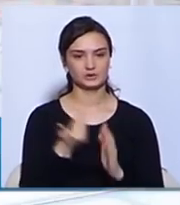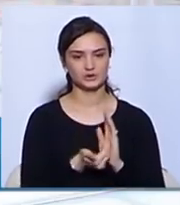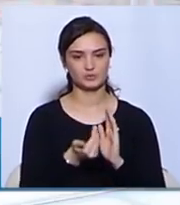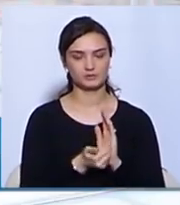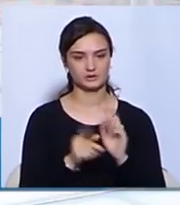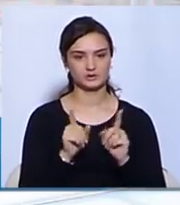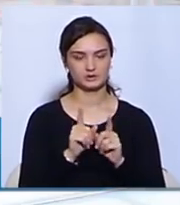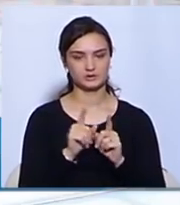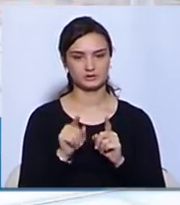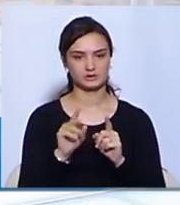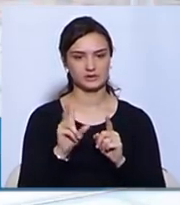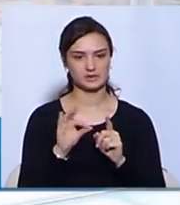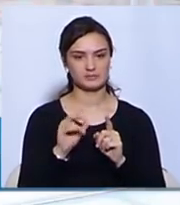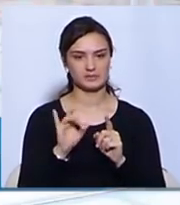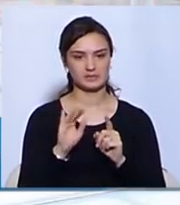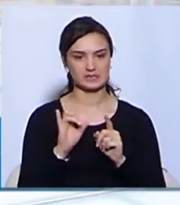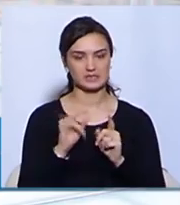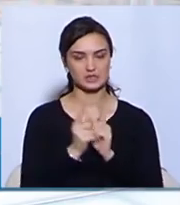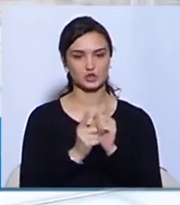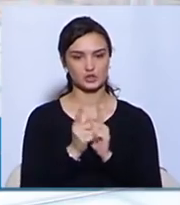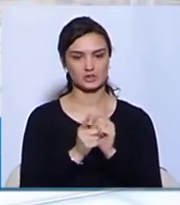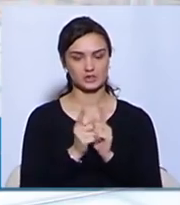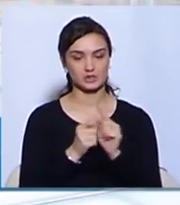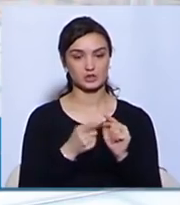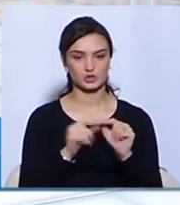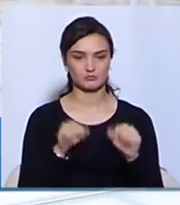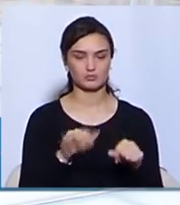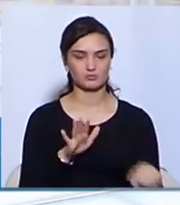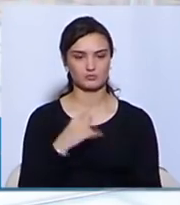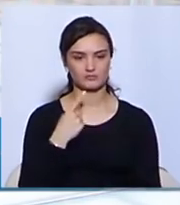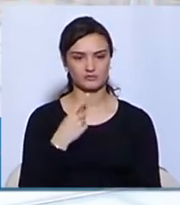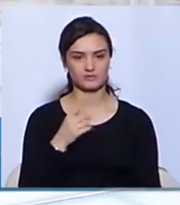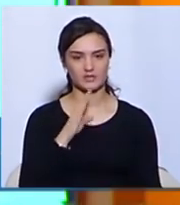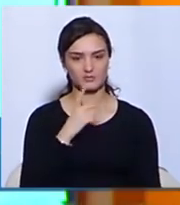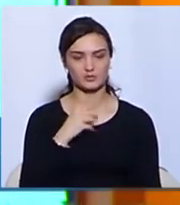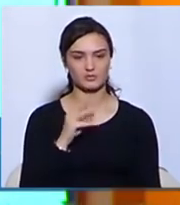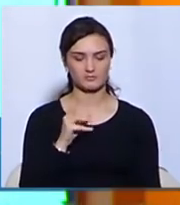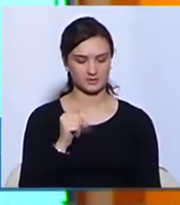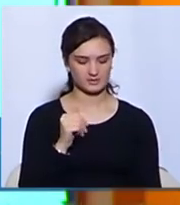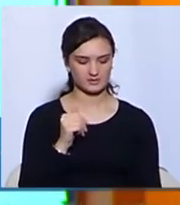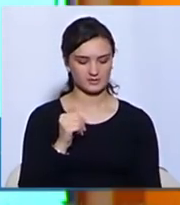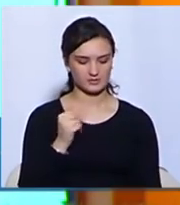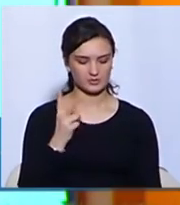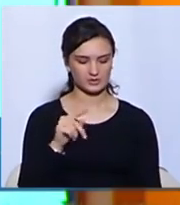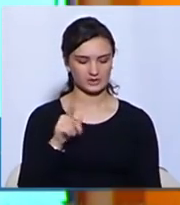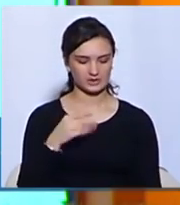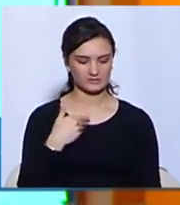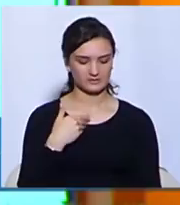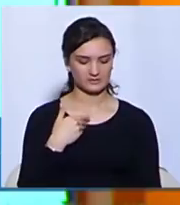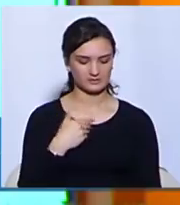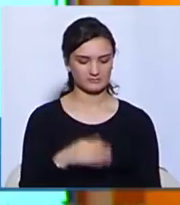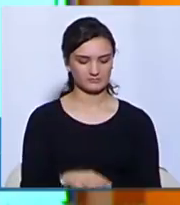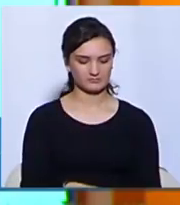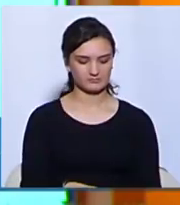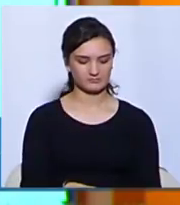რეკომენდაციით არტერიული ჰიპერტენზიის კორექციას, აი მხოლოდ ეს შემიძლია რომ. დიახ. ქალბატონ მაკა, ორი კითხვა, რომელიც